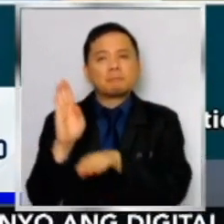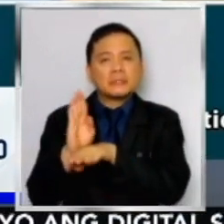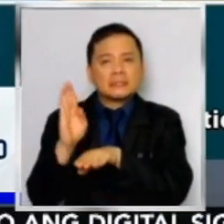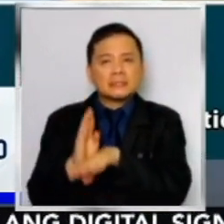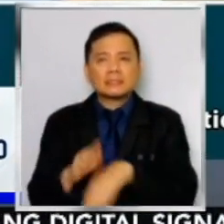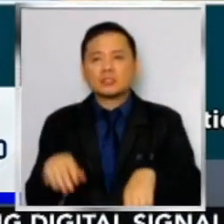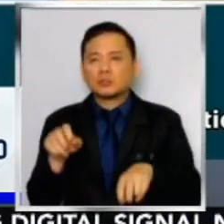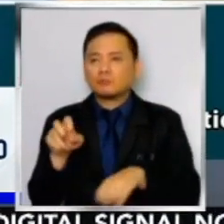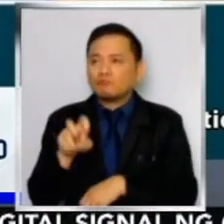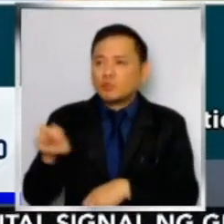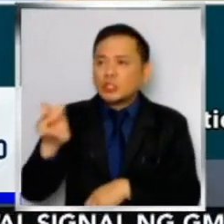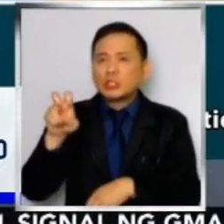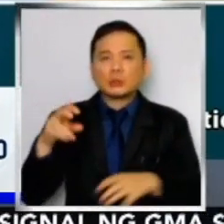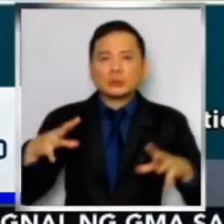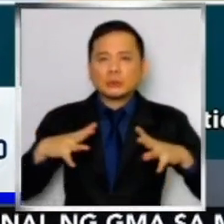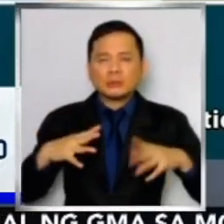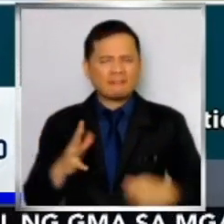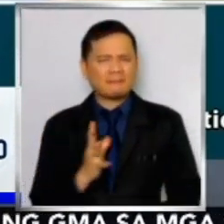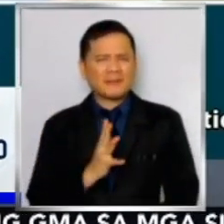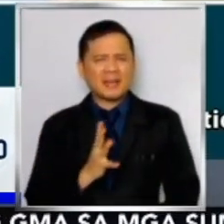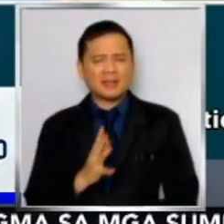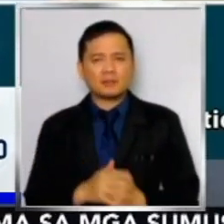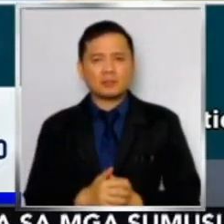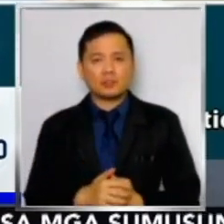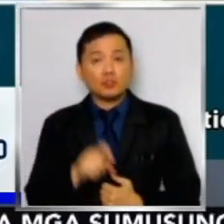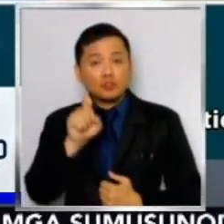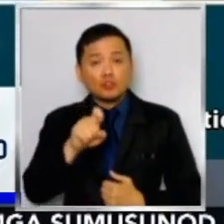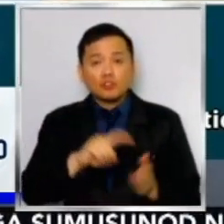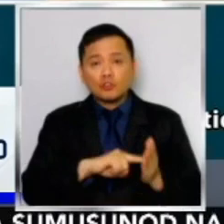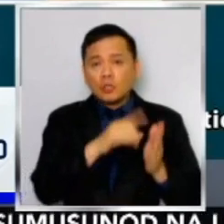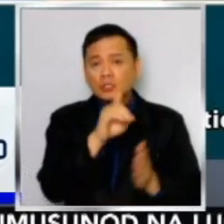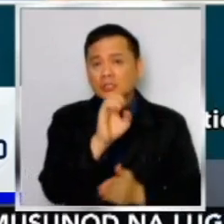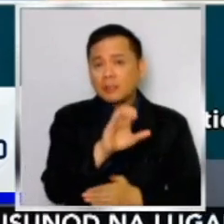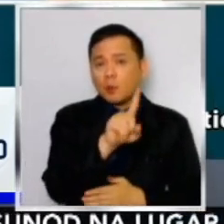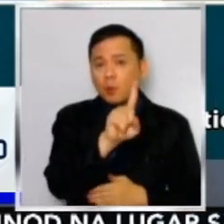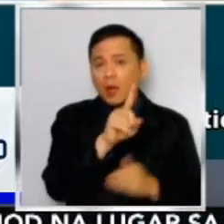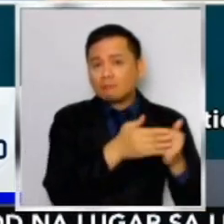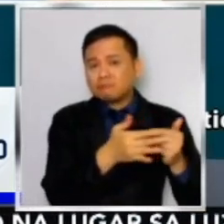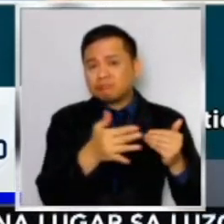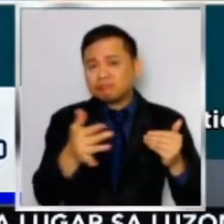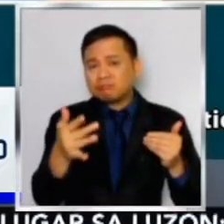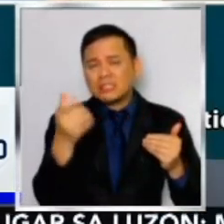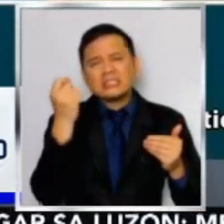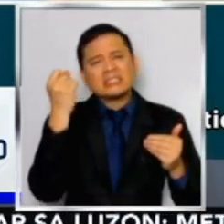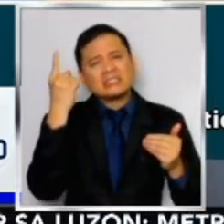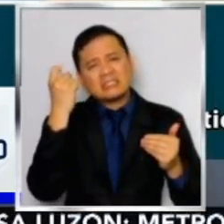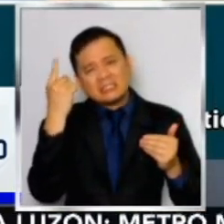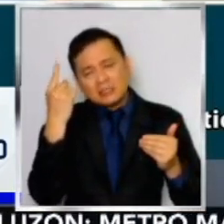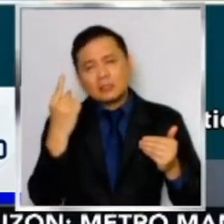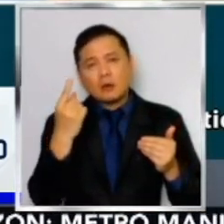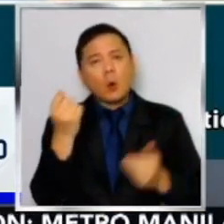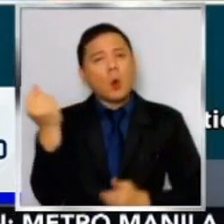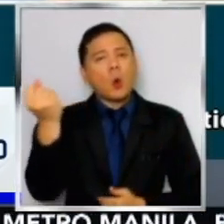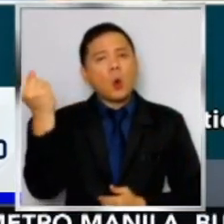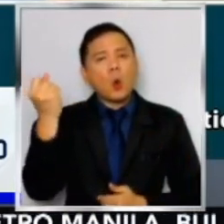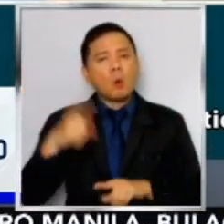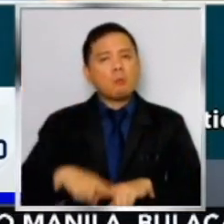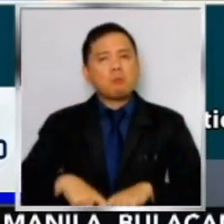Dapat sinimula na po natin ito noong December 1. Pero sinuspend po natin